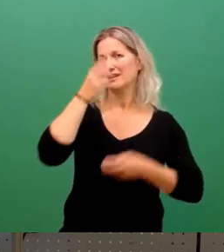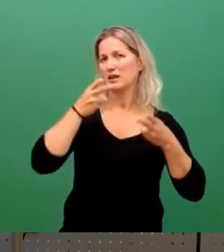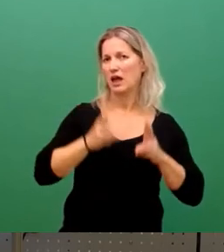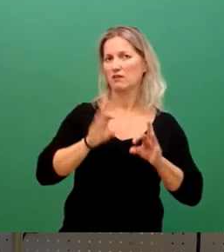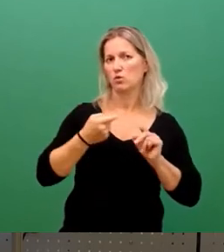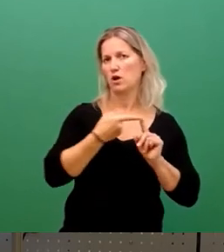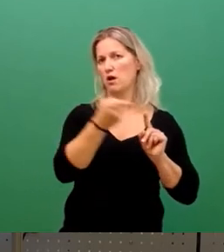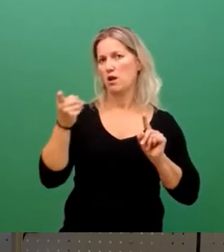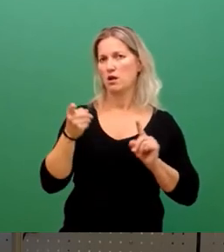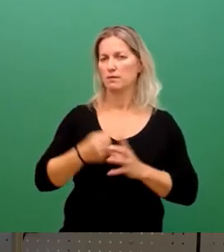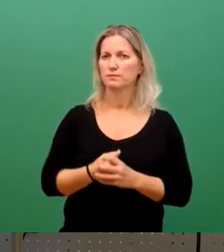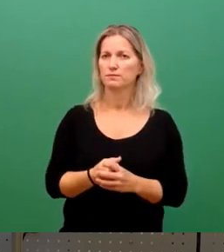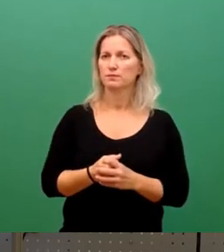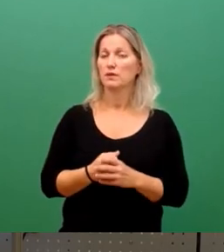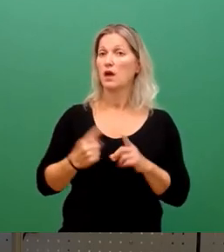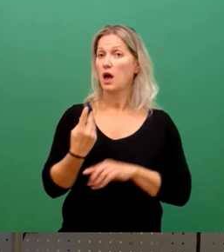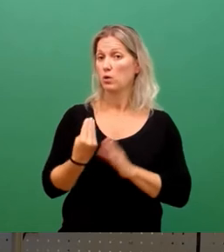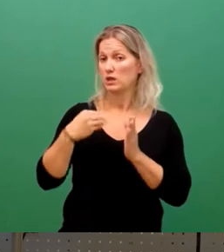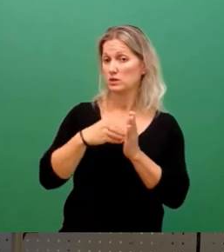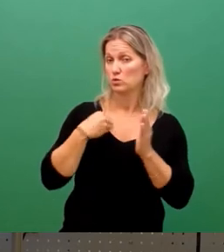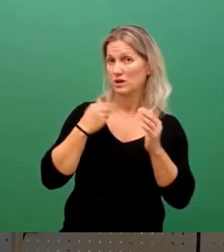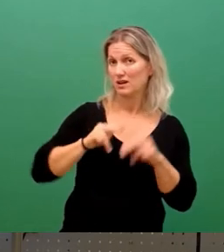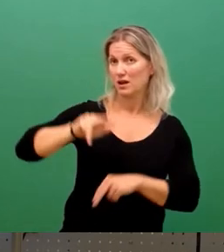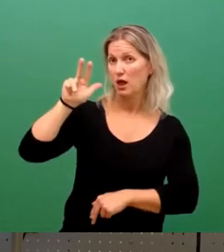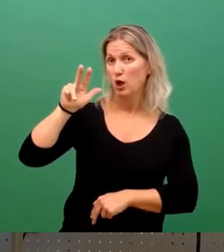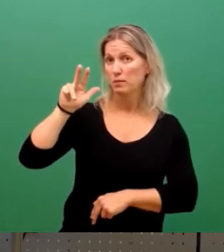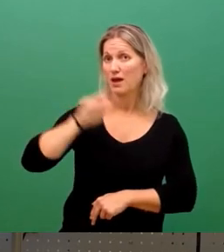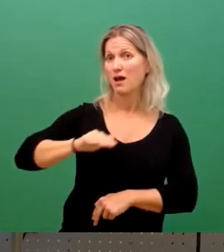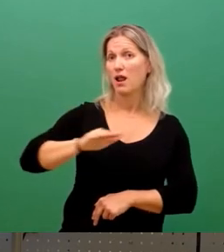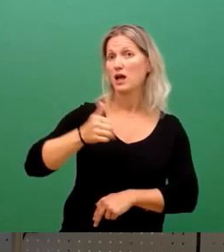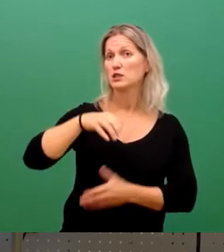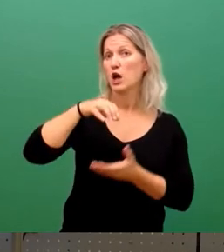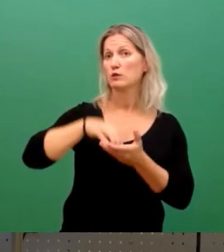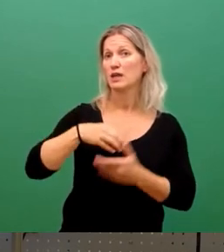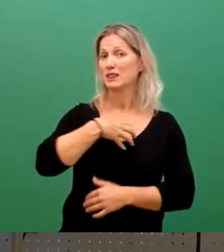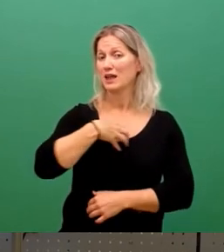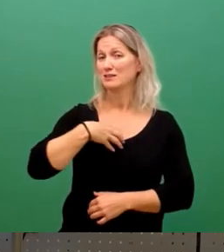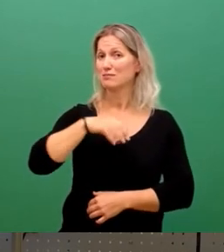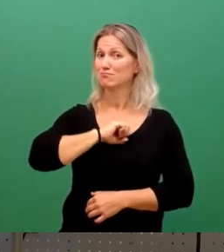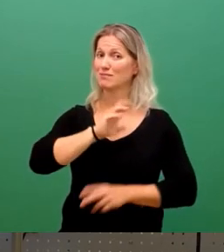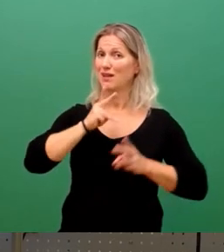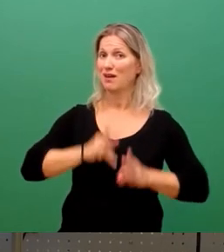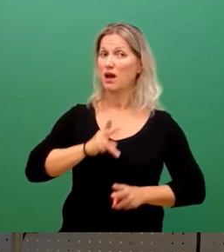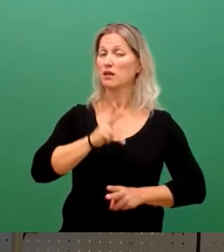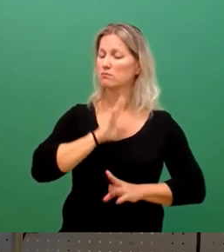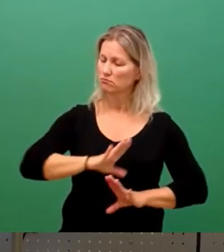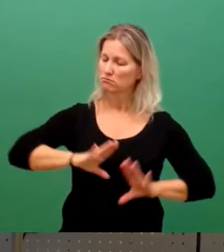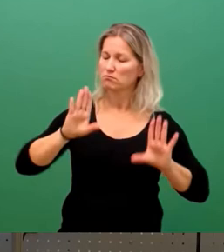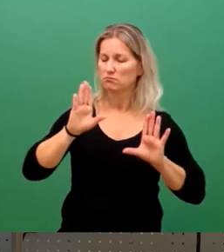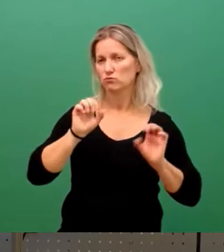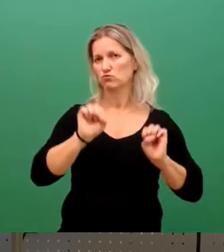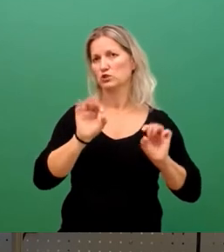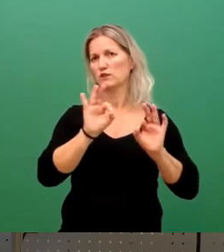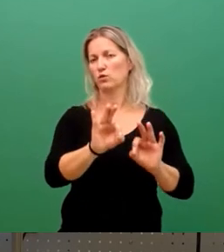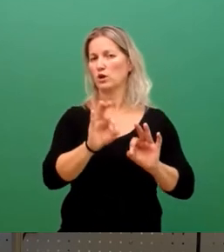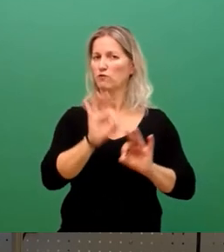Außerdem gelobe ich, die Rechte der Landeshauptstadt Dresden gewissenhaft zu wahren und ihr Wohl und das